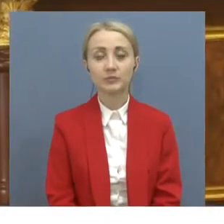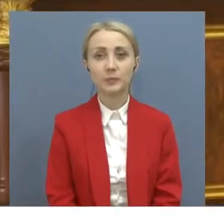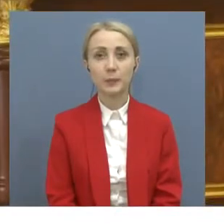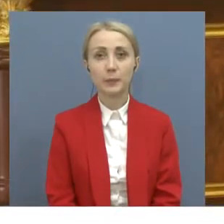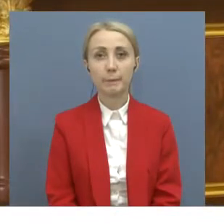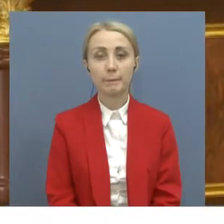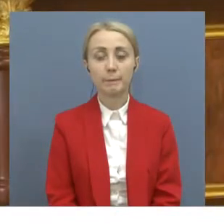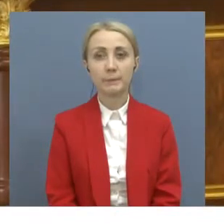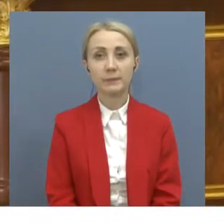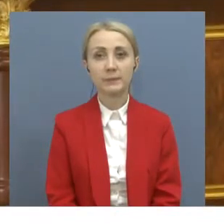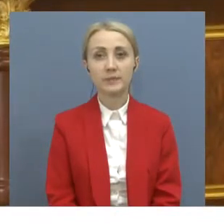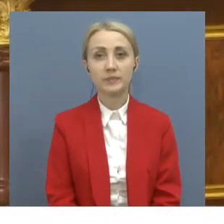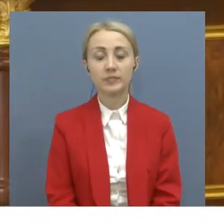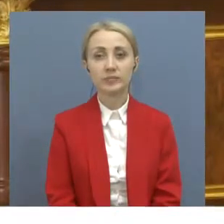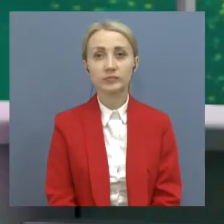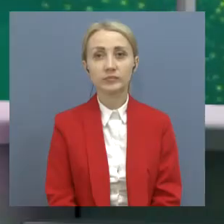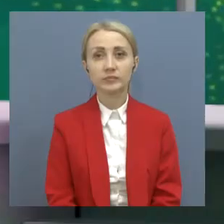ақпарат.